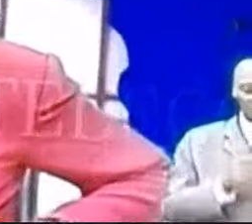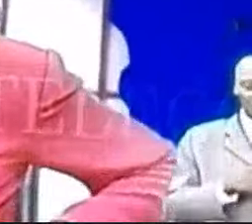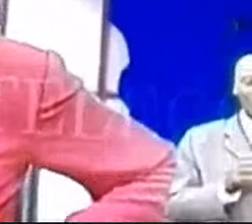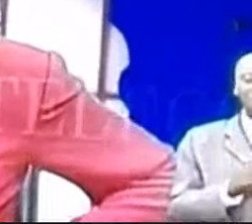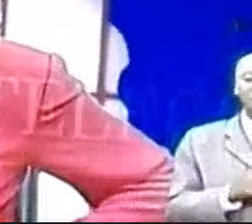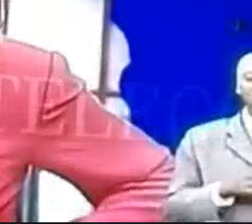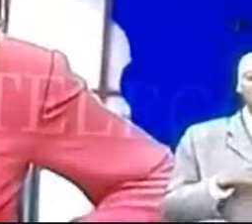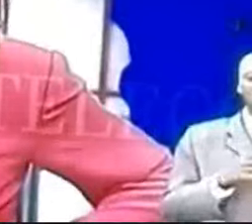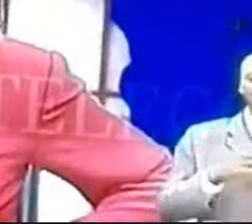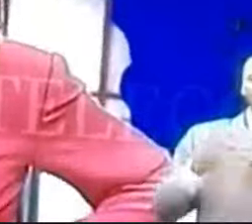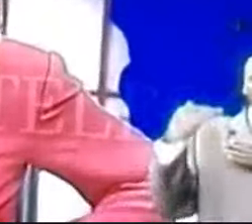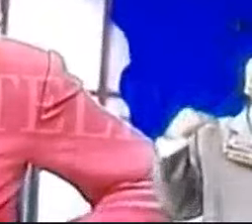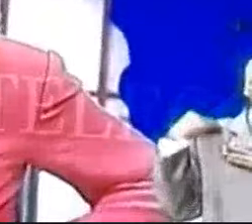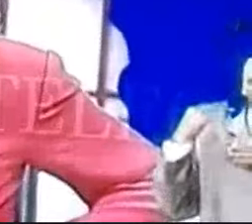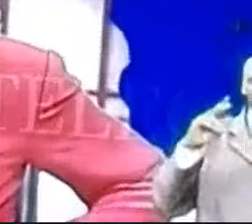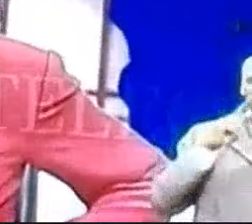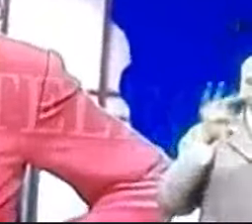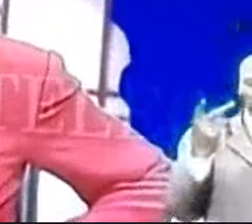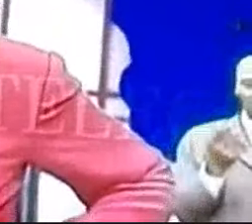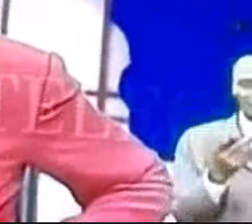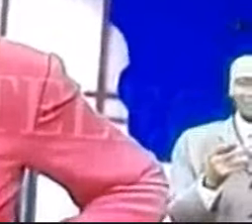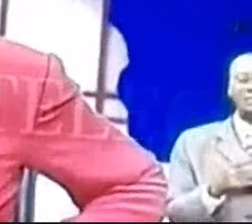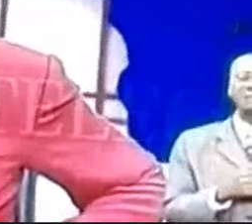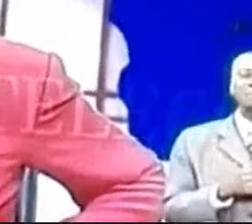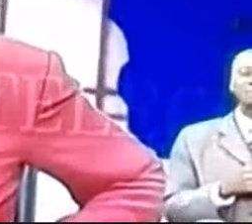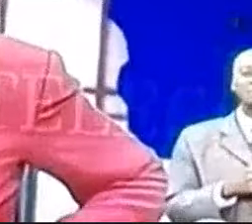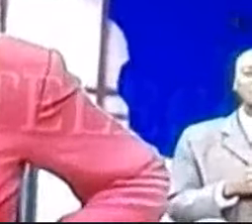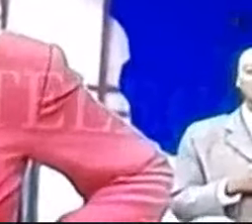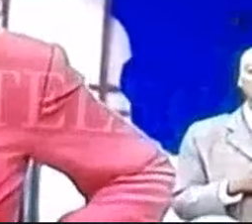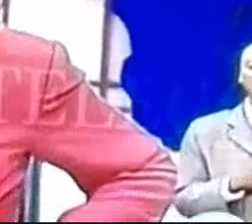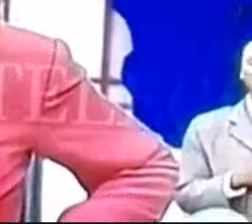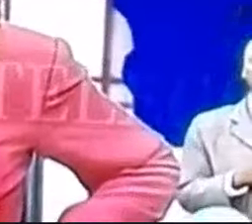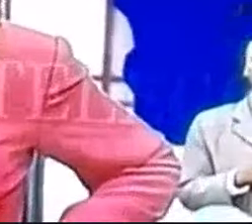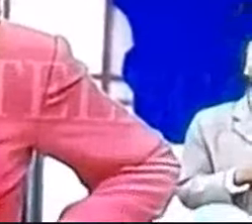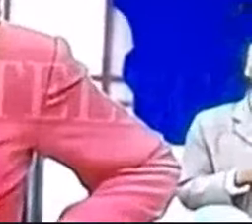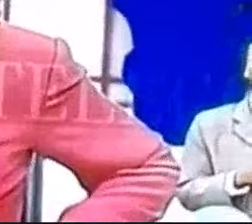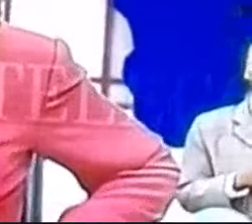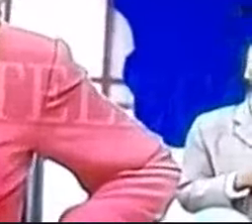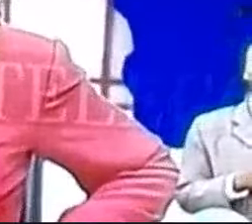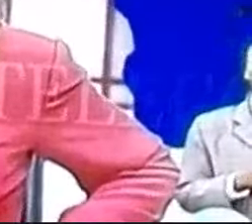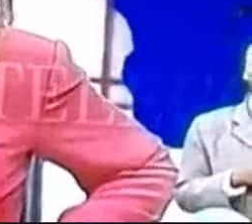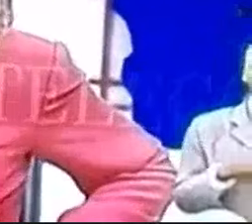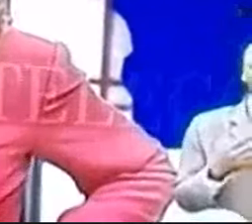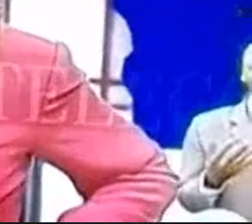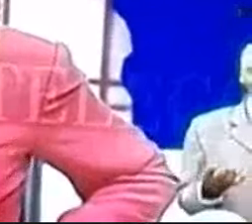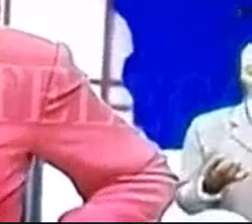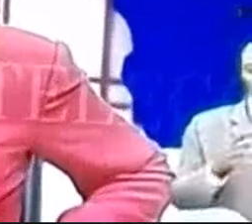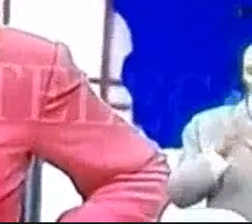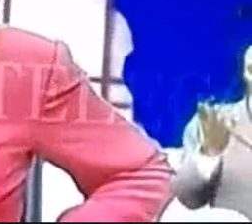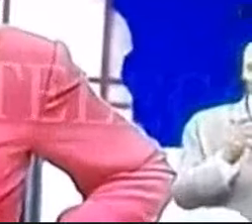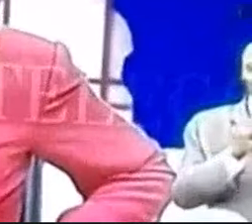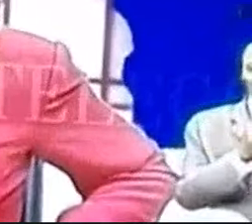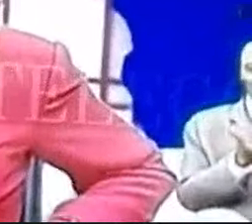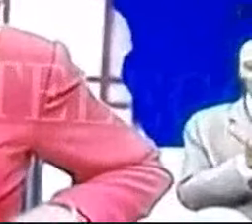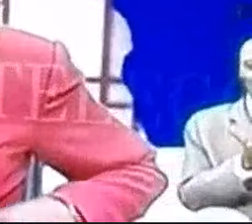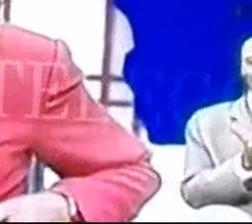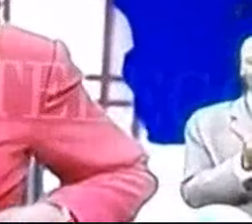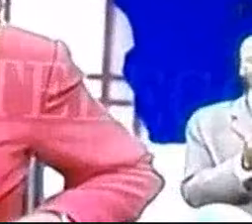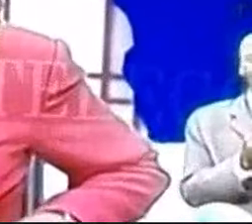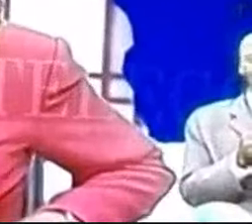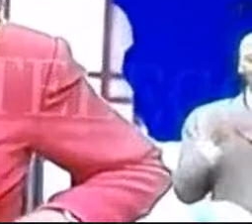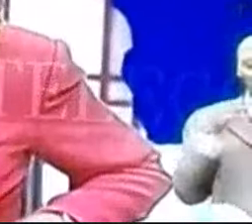des responsables du parquet qui a ainsi ouvert ses rangs au premier au